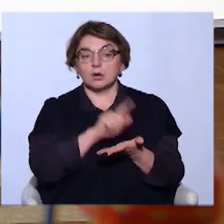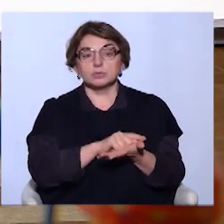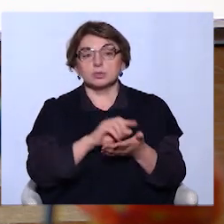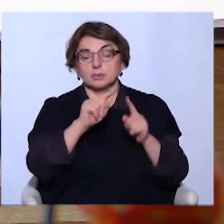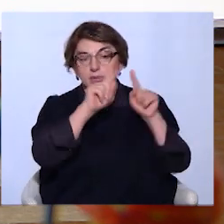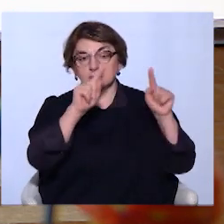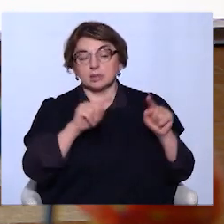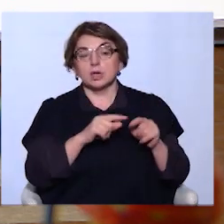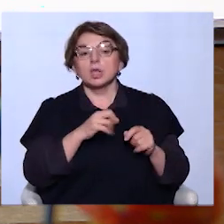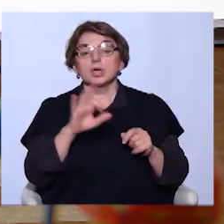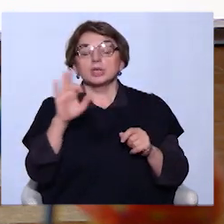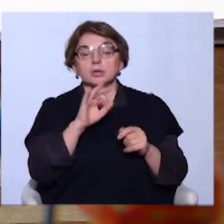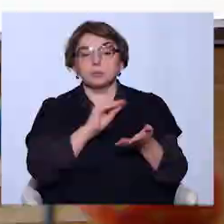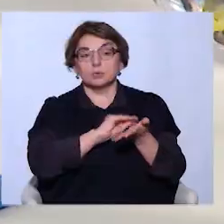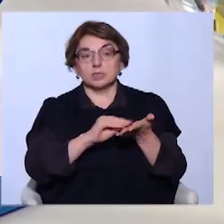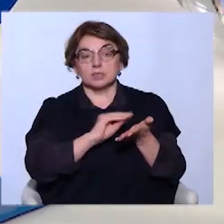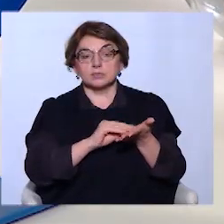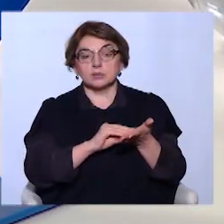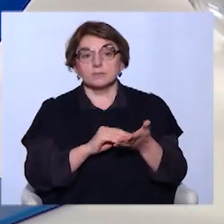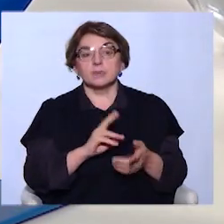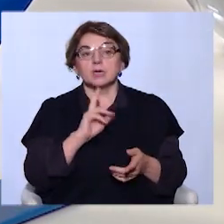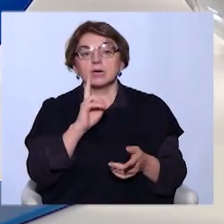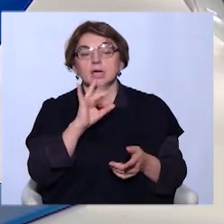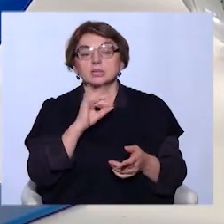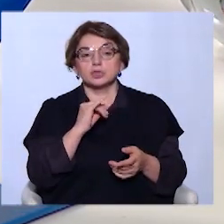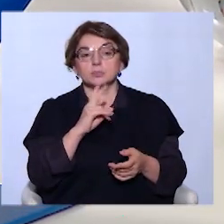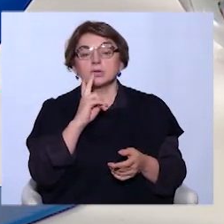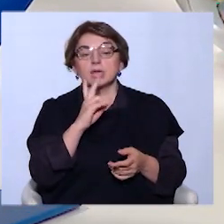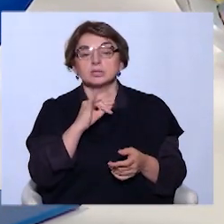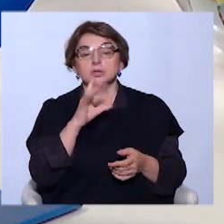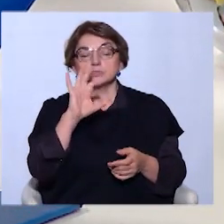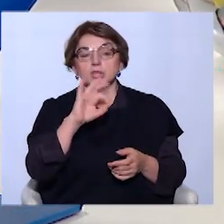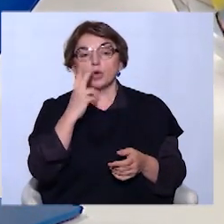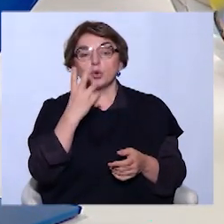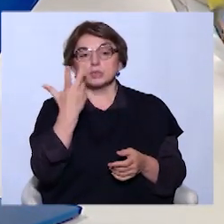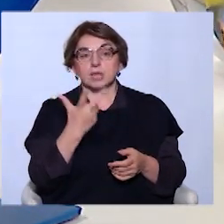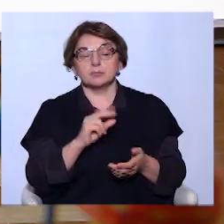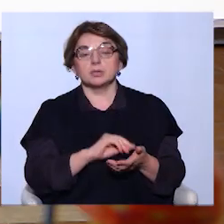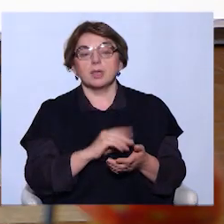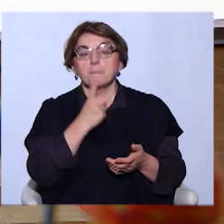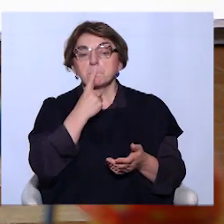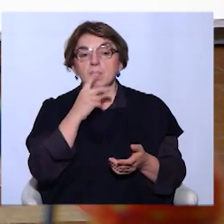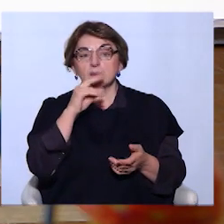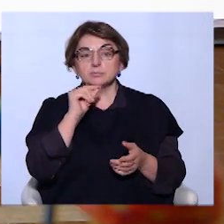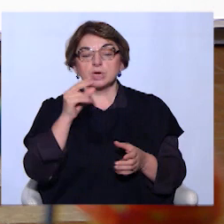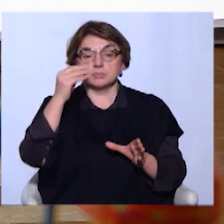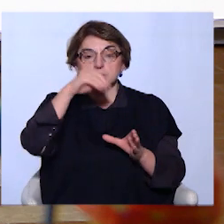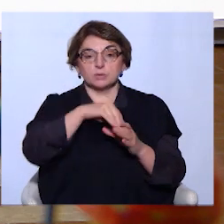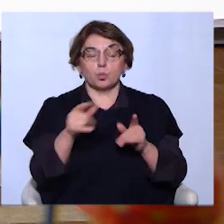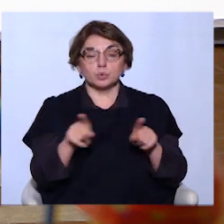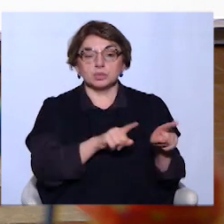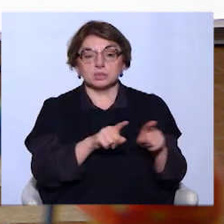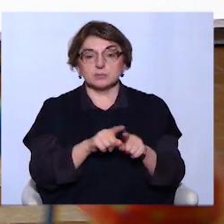რეაქციის სახით. ესე იგი, კალციუმის კარბონატი, კალციუმ CO3, მარილ მჟავის